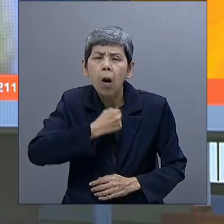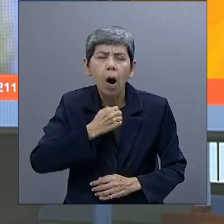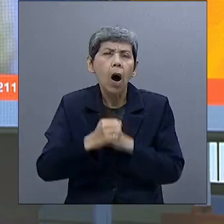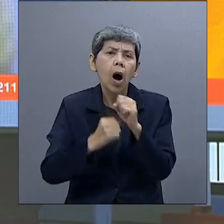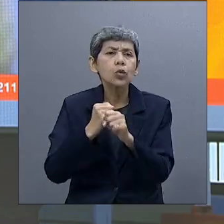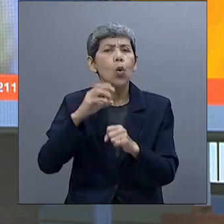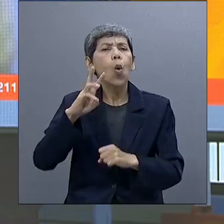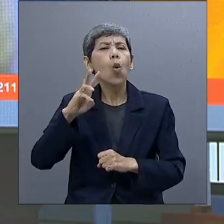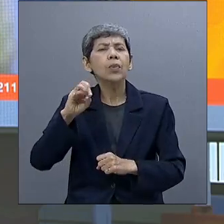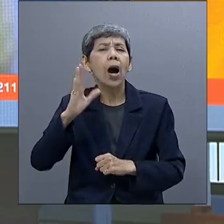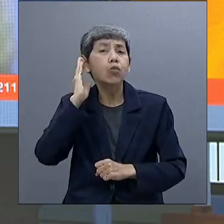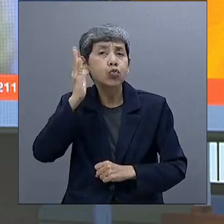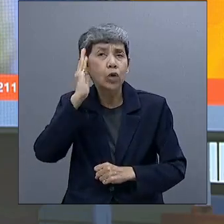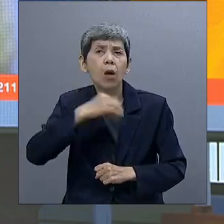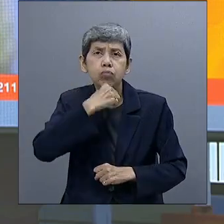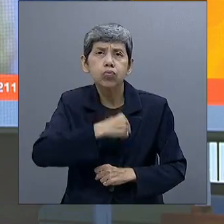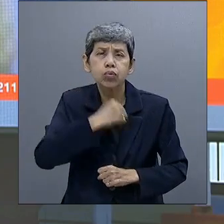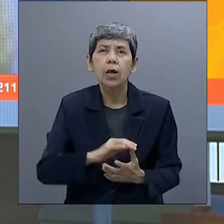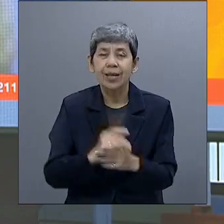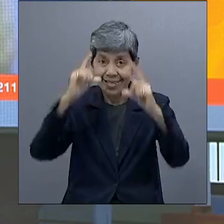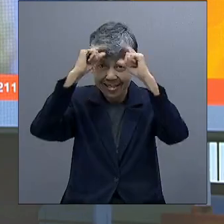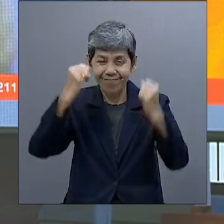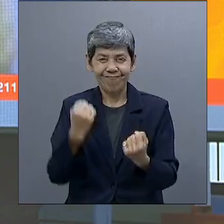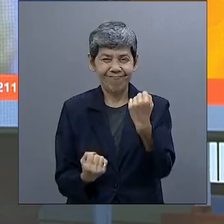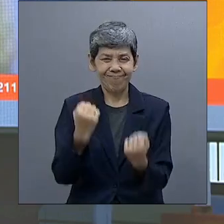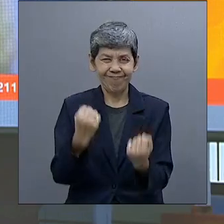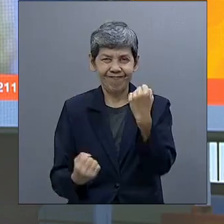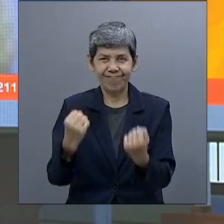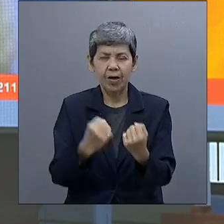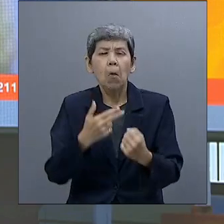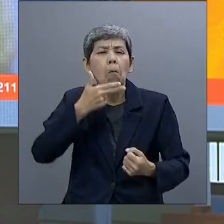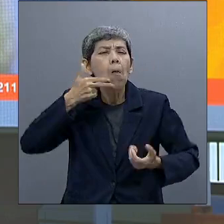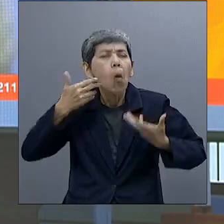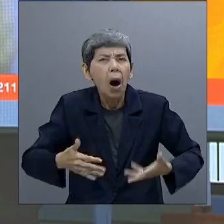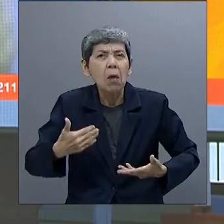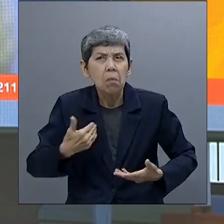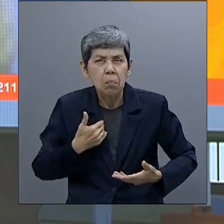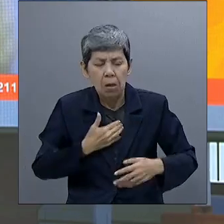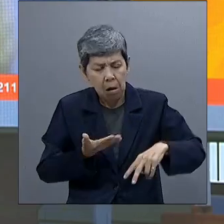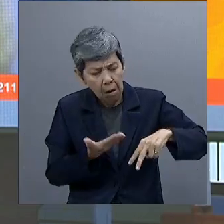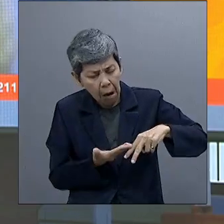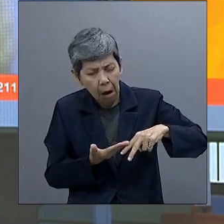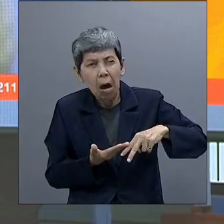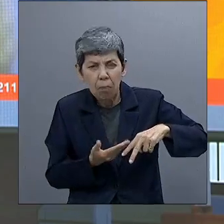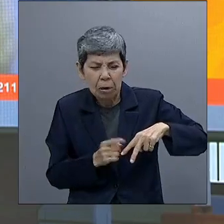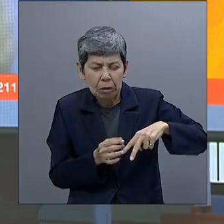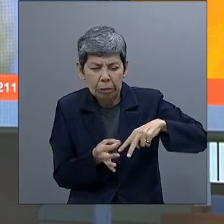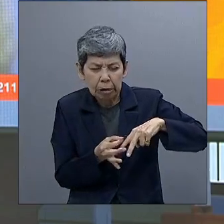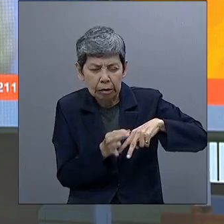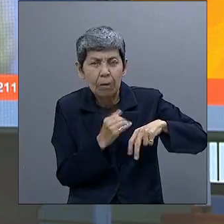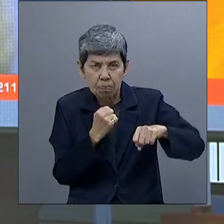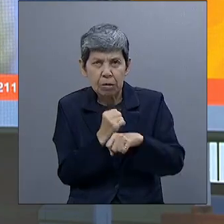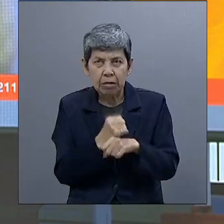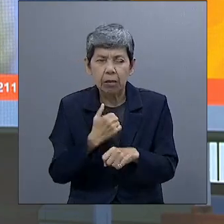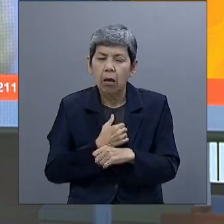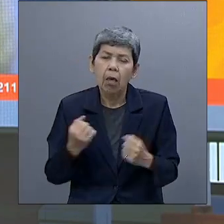69ปีก่อนหน้านี้เนี่ยคุณลุงเป็นโชเฟอร์ขับแท็กซี่นะคะแล้วก็ป่วยเป็นเบาหวานมีแผลที่ขาด้วยนะคะแล้วก็ตอนนี้เนี่ย